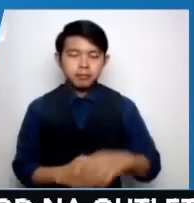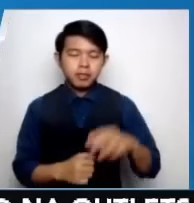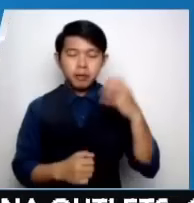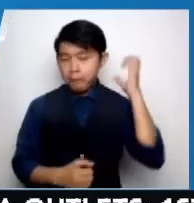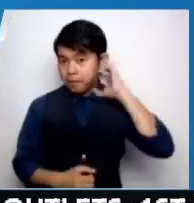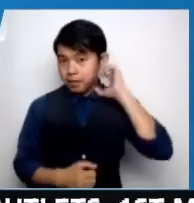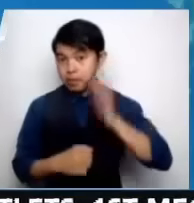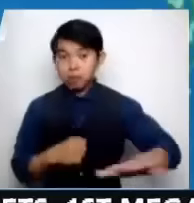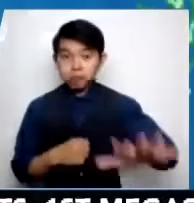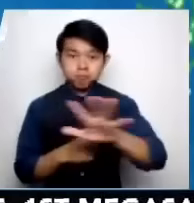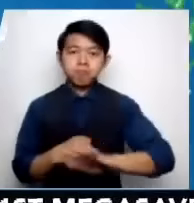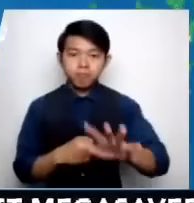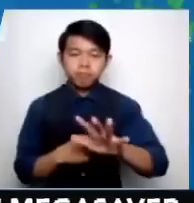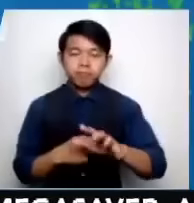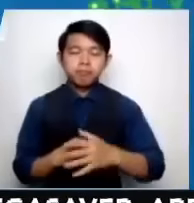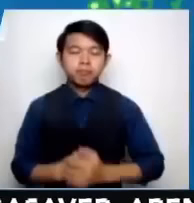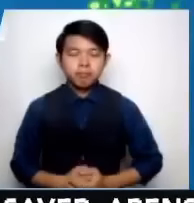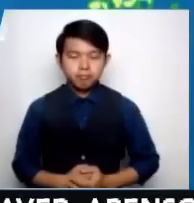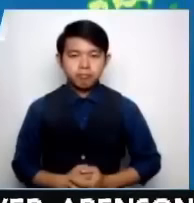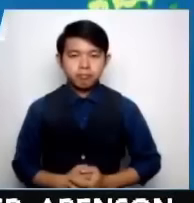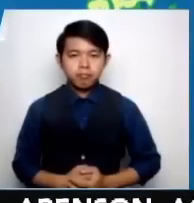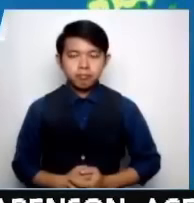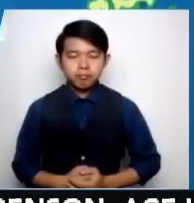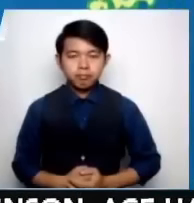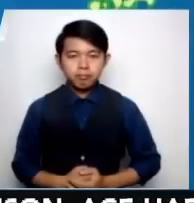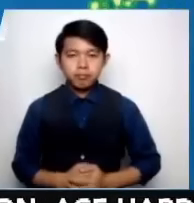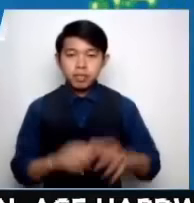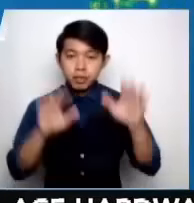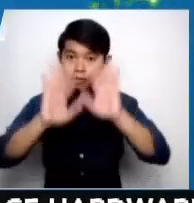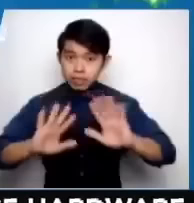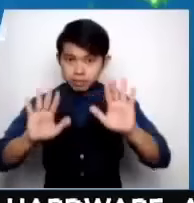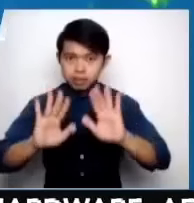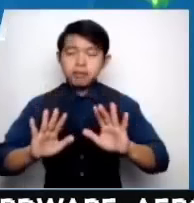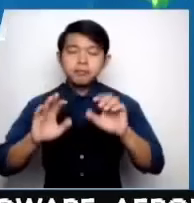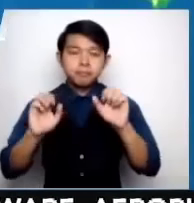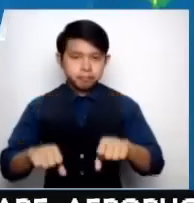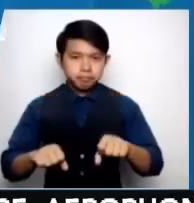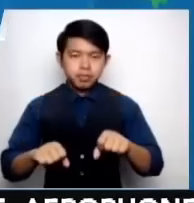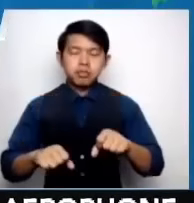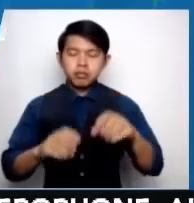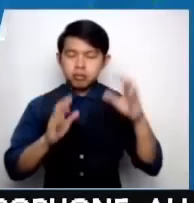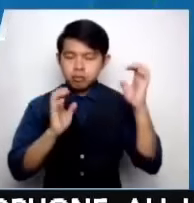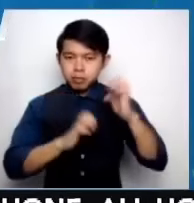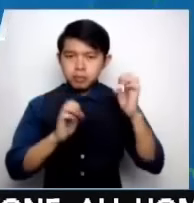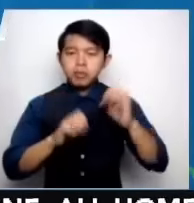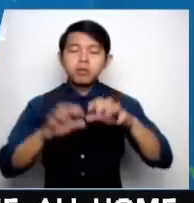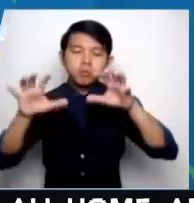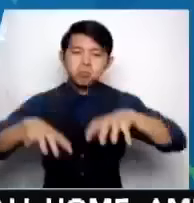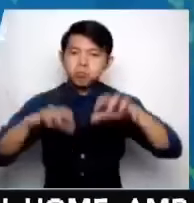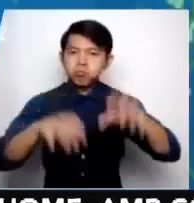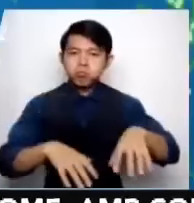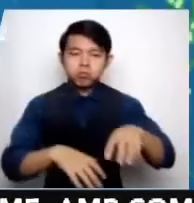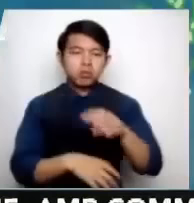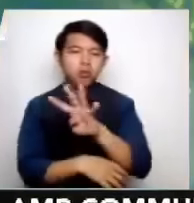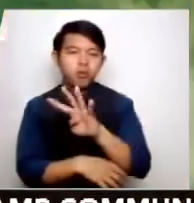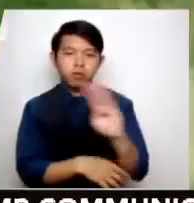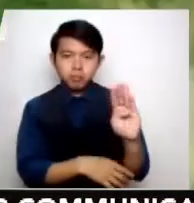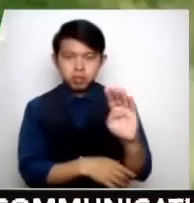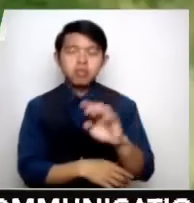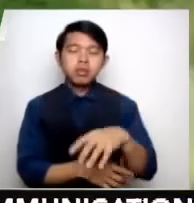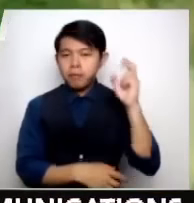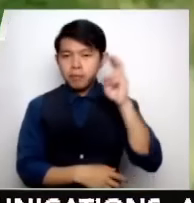Soccsergen. Sa Linggo, may chance ng umulan sa eastern portion ng Luzon, Maymaropa at ilang bahagi ng Visayas at Mindanao. Sa Metro